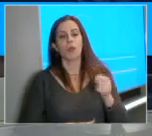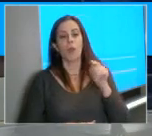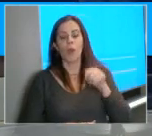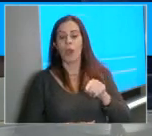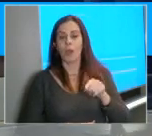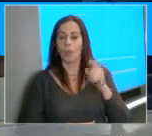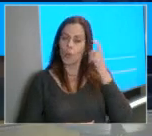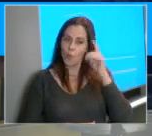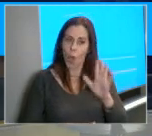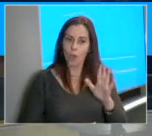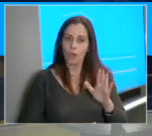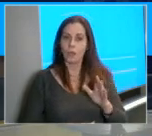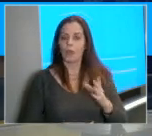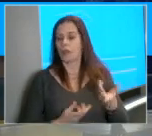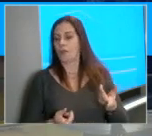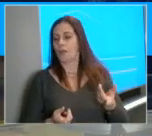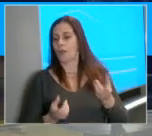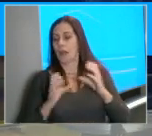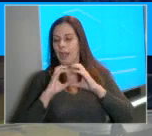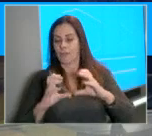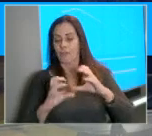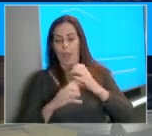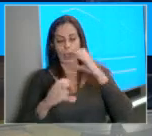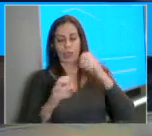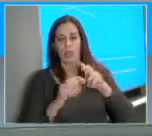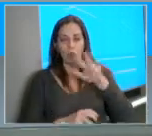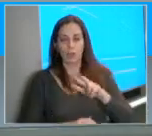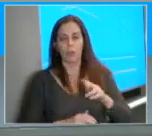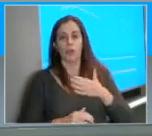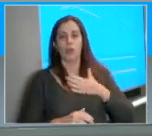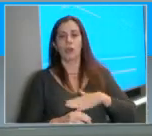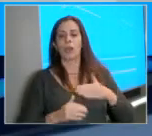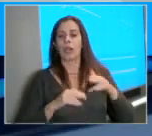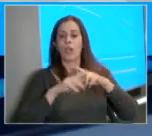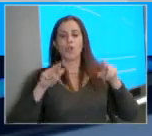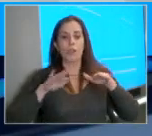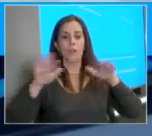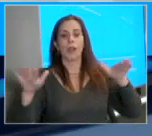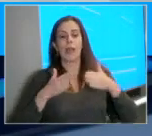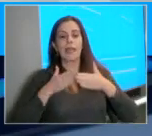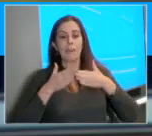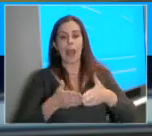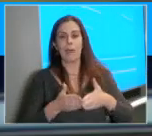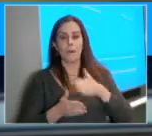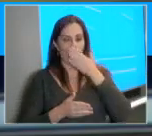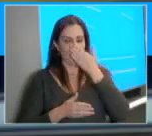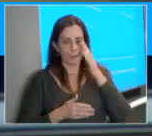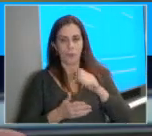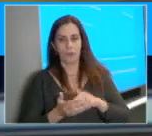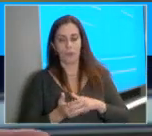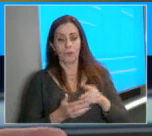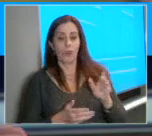והולך שם בלילה עם דאגה לנתיבי התחבורה הציבורית, דואג לקידום הרשות התעופה, נמלי הים ורכבת ישראל,